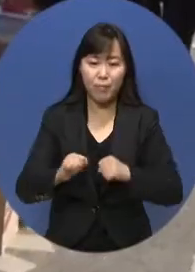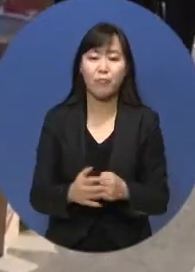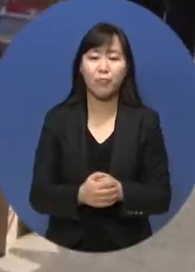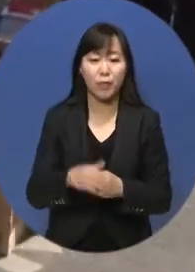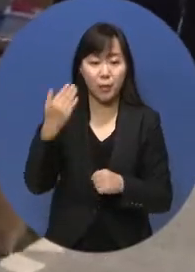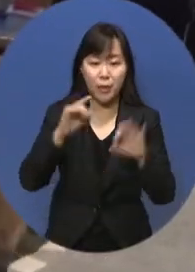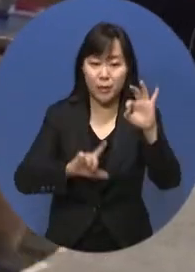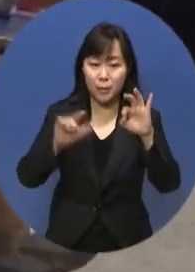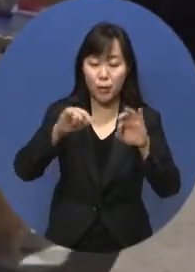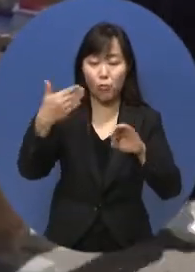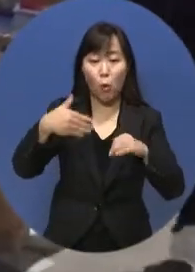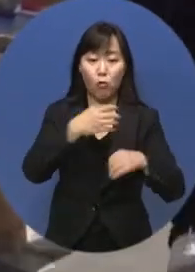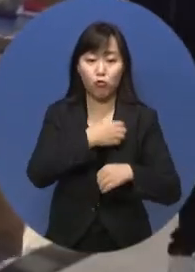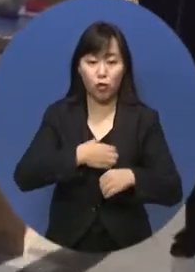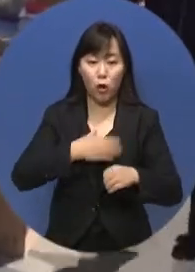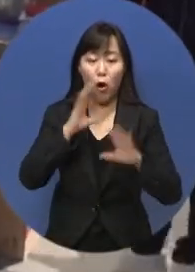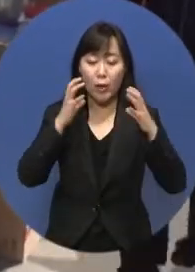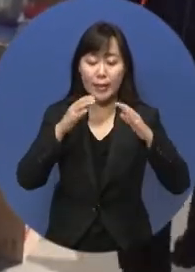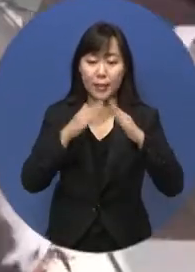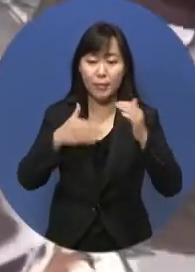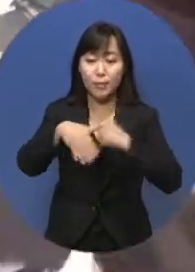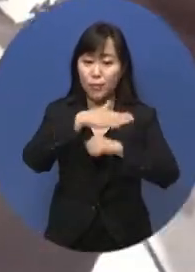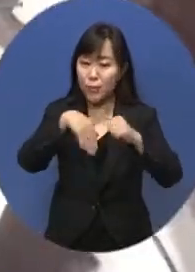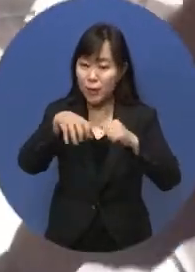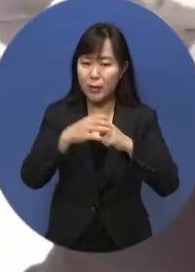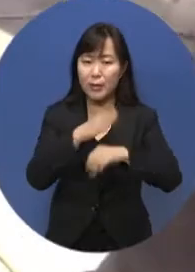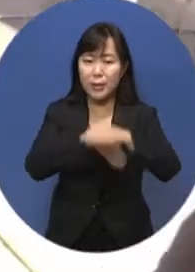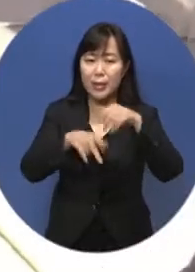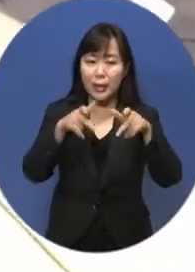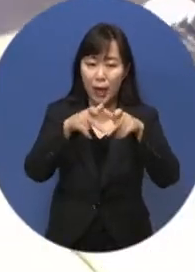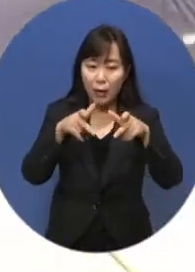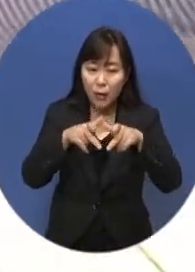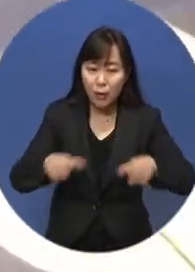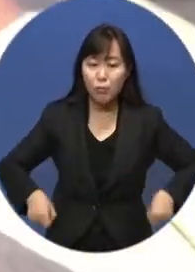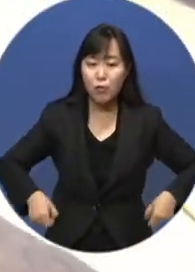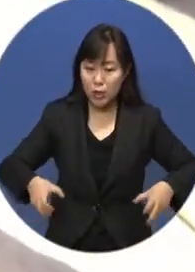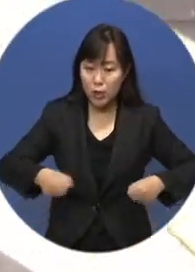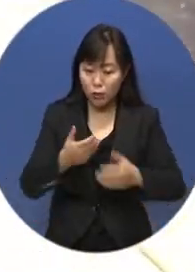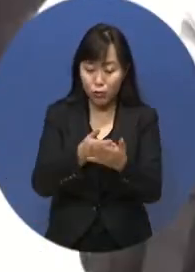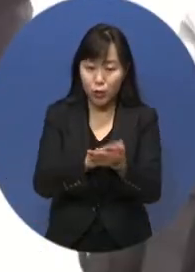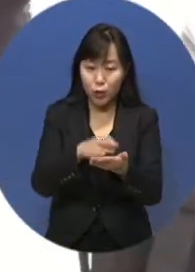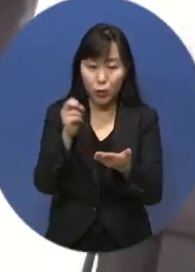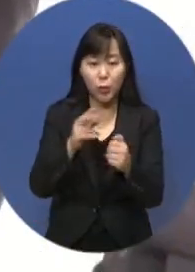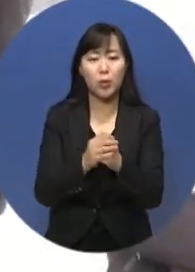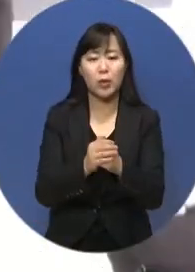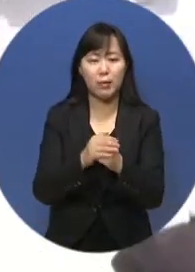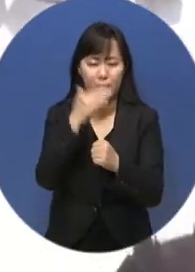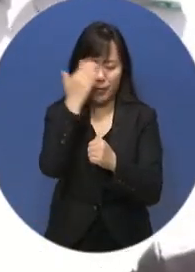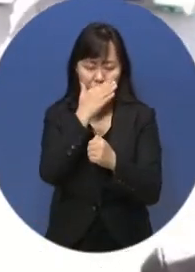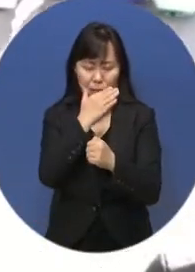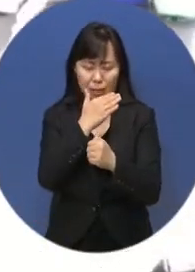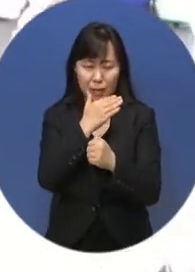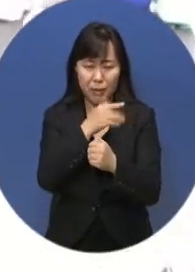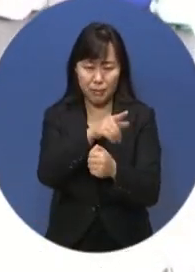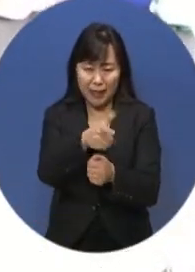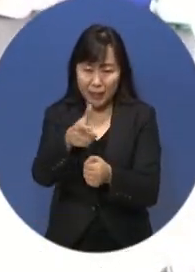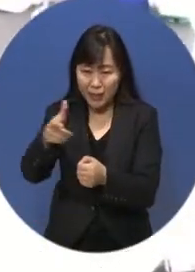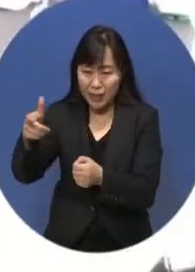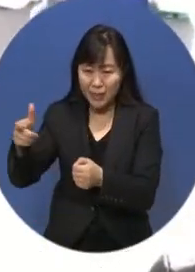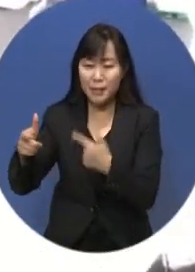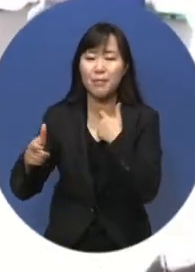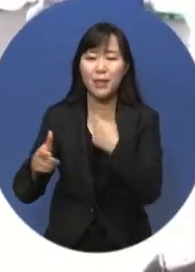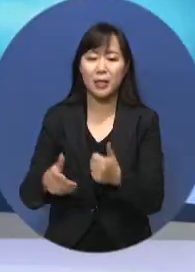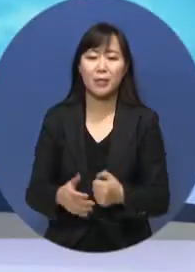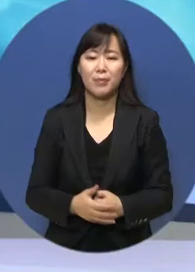10일 구로구청 어린이집 주변에서는 지체장애인들이 타고 온 휠체어 수리와 살균 소독을 실시했습니다.